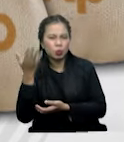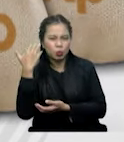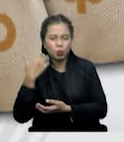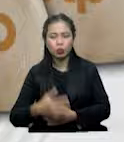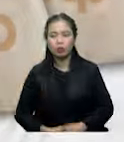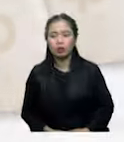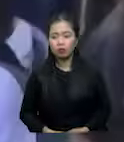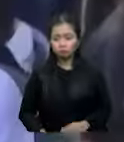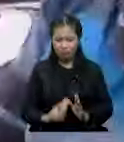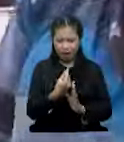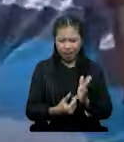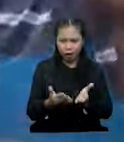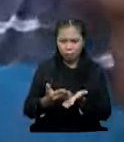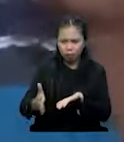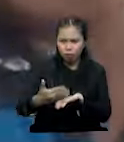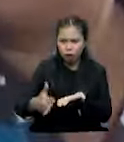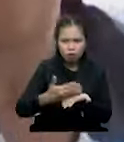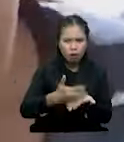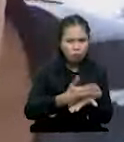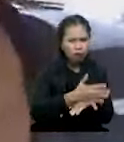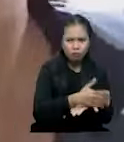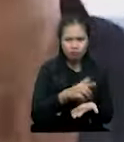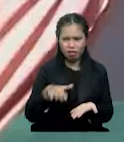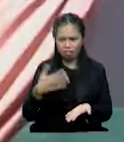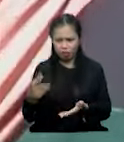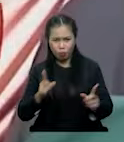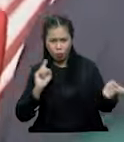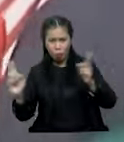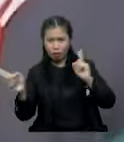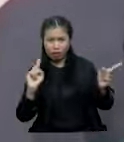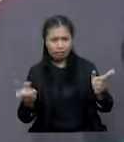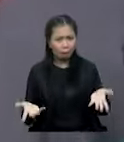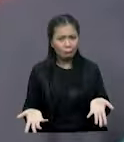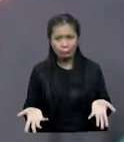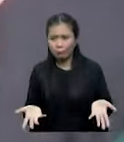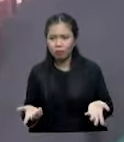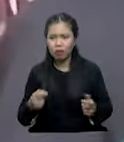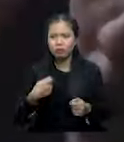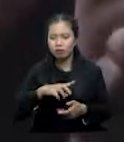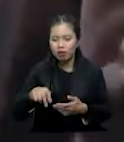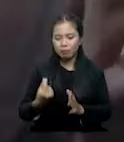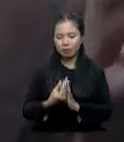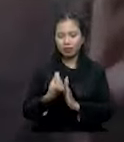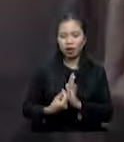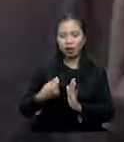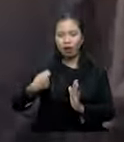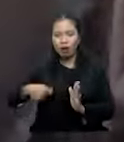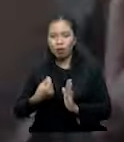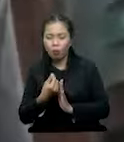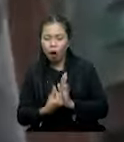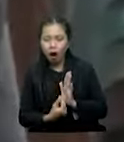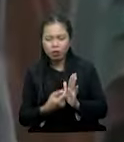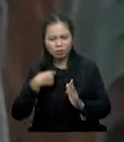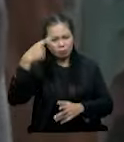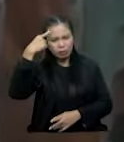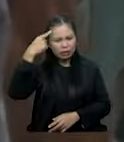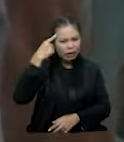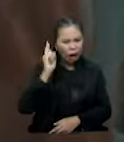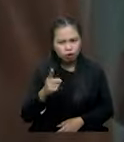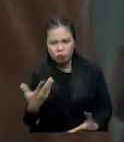Jor-joran dana Bansos di tahun politik bukan tidak mungkin memaksa Kementerian Keuangan untuk otak-atik dan